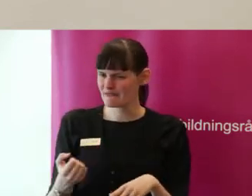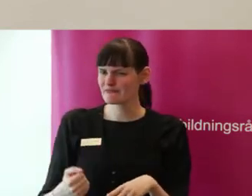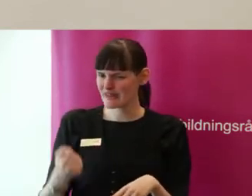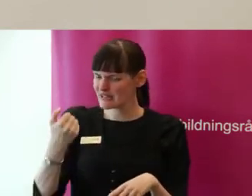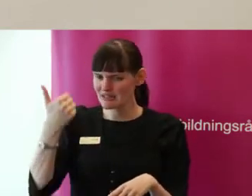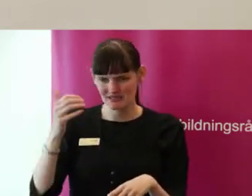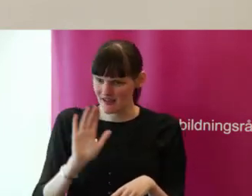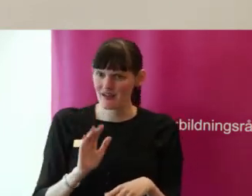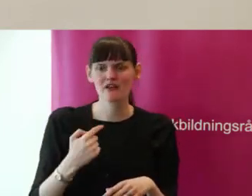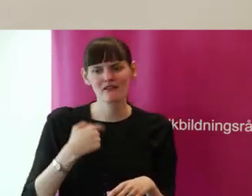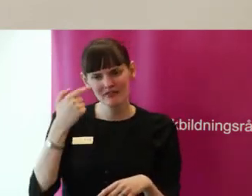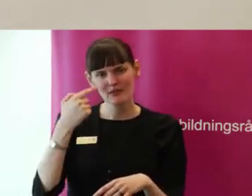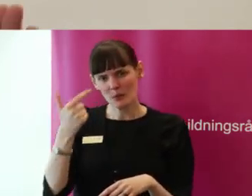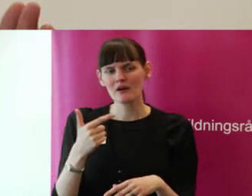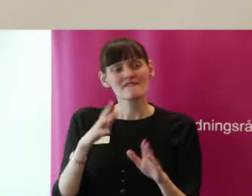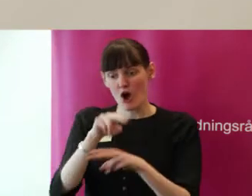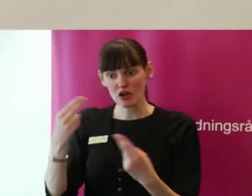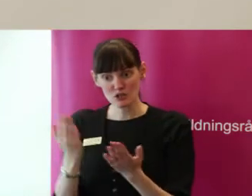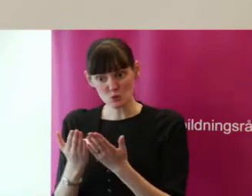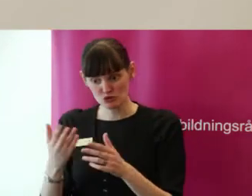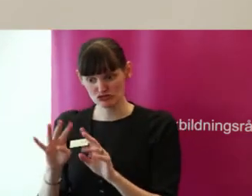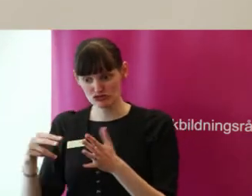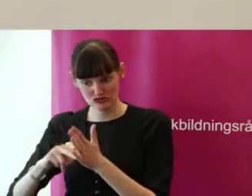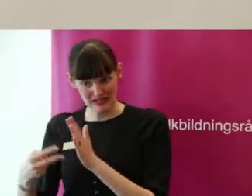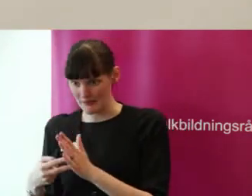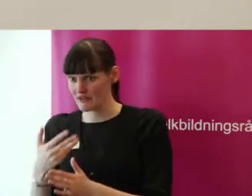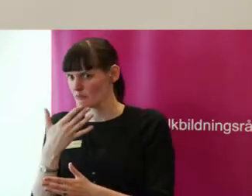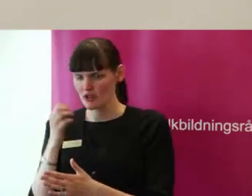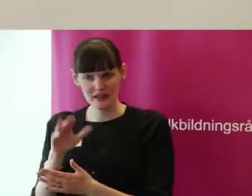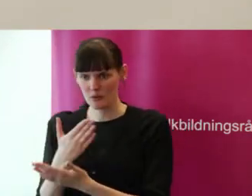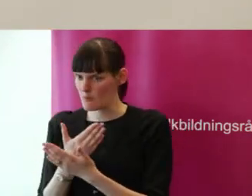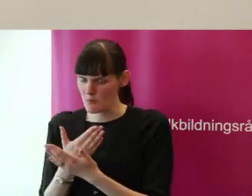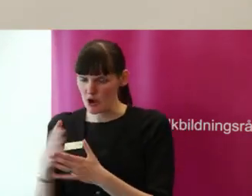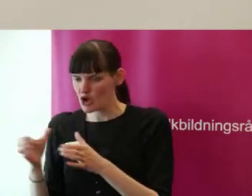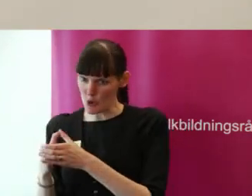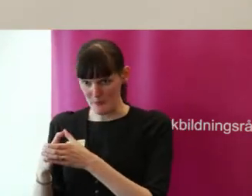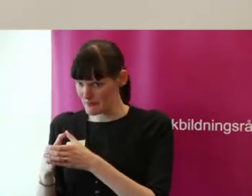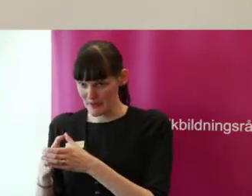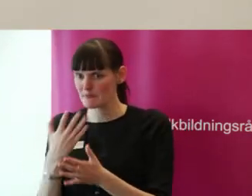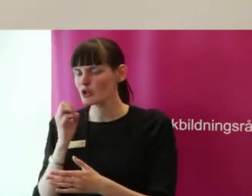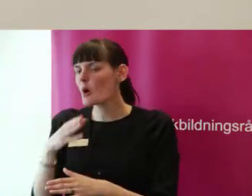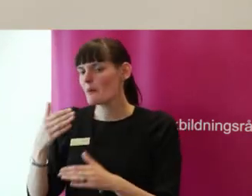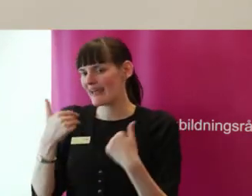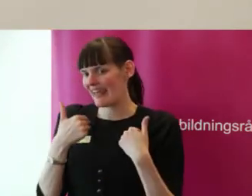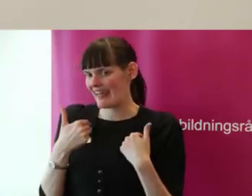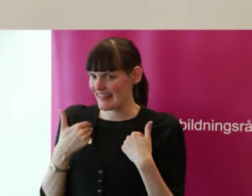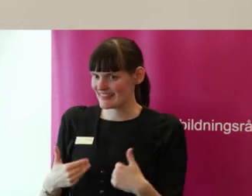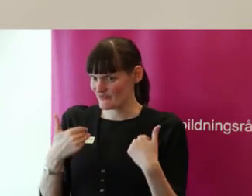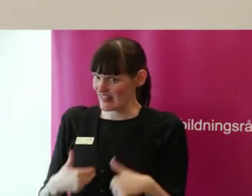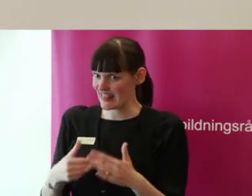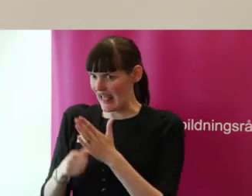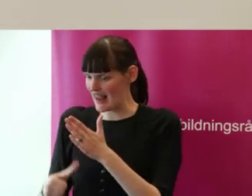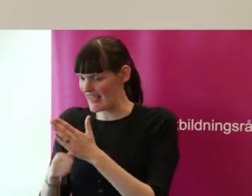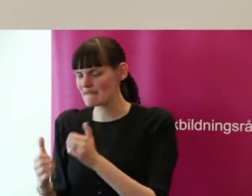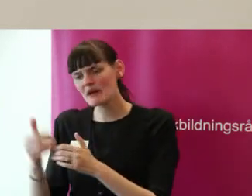i vanliga skolsystemet så ser vi inte gruppen utan vi ser individen, eleven. Men i folkhögskolan har ju